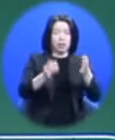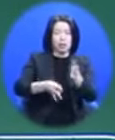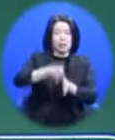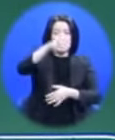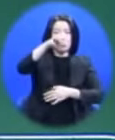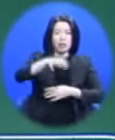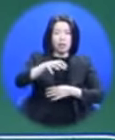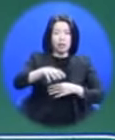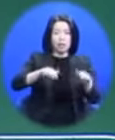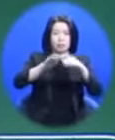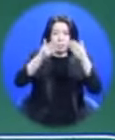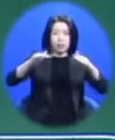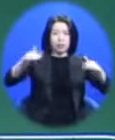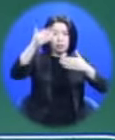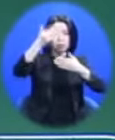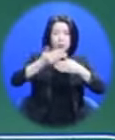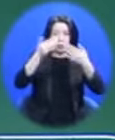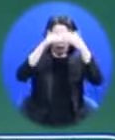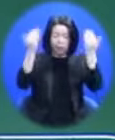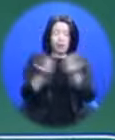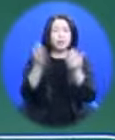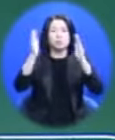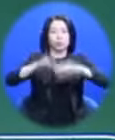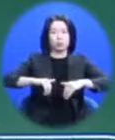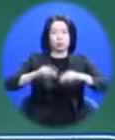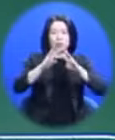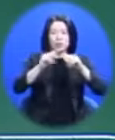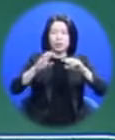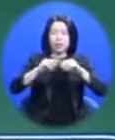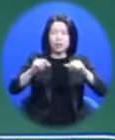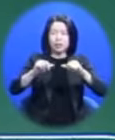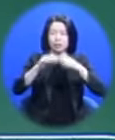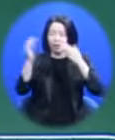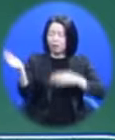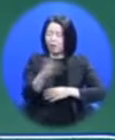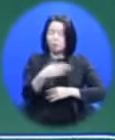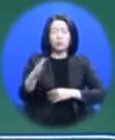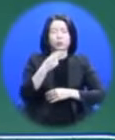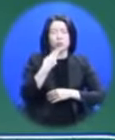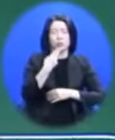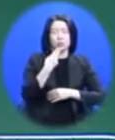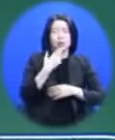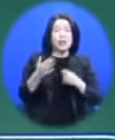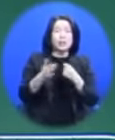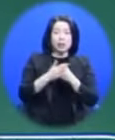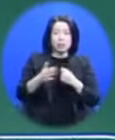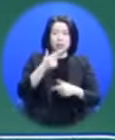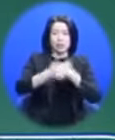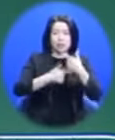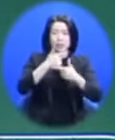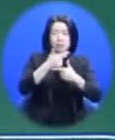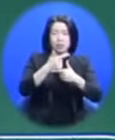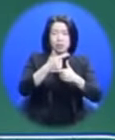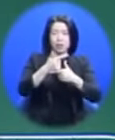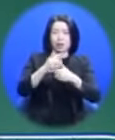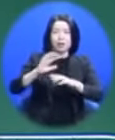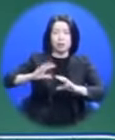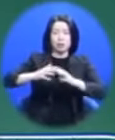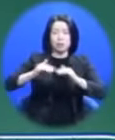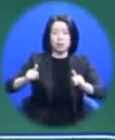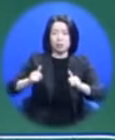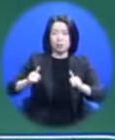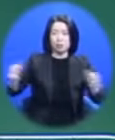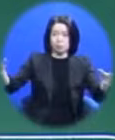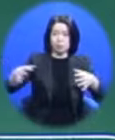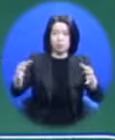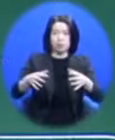성벽도 다 무너져 있고 땅이 너무너무 황폐한 겁니다. 그래서 느헤미야가 이스라엘 백성들을 데리고 예루살렘